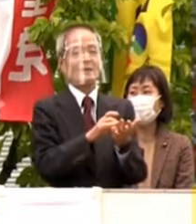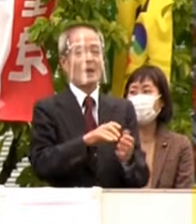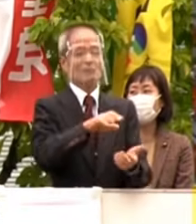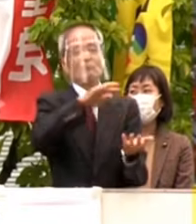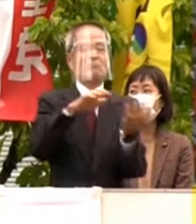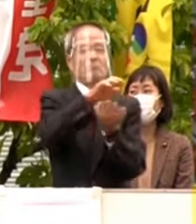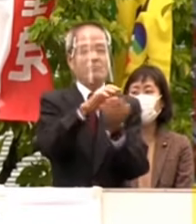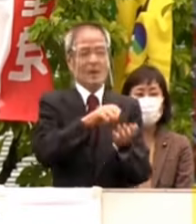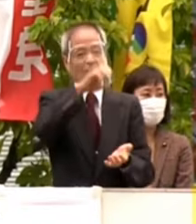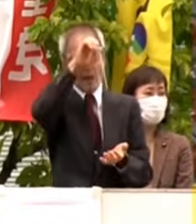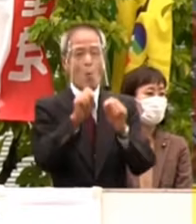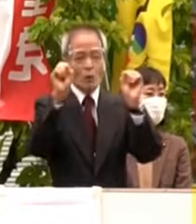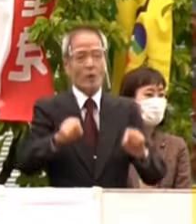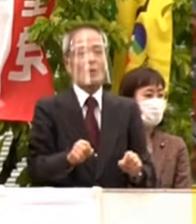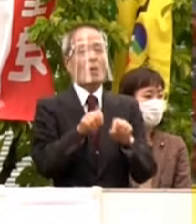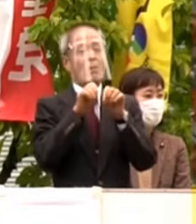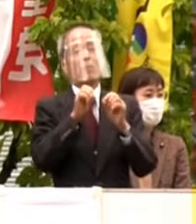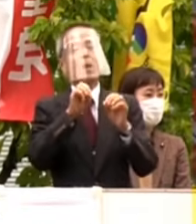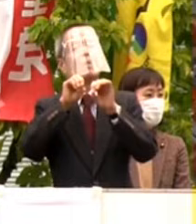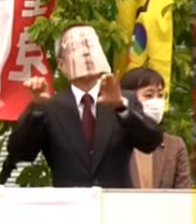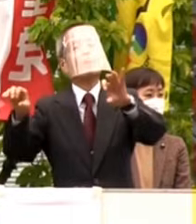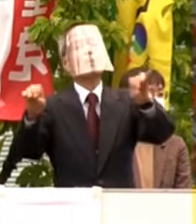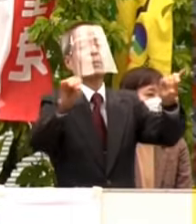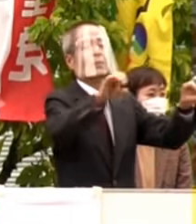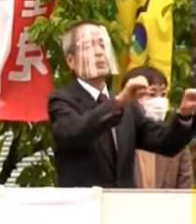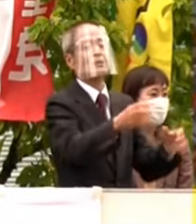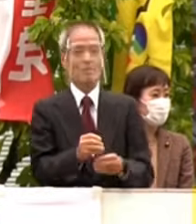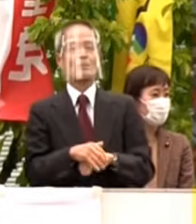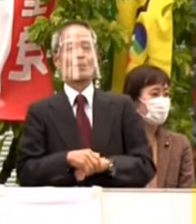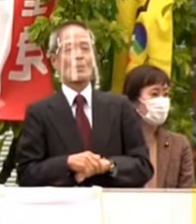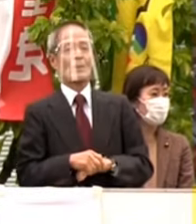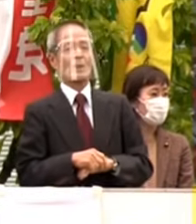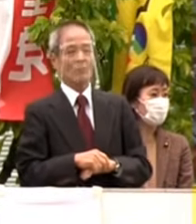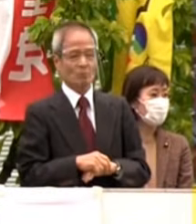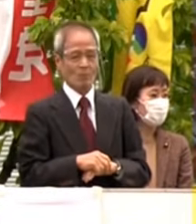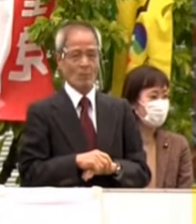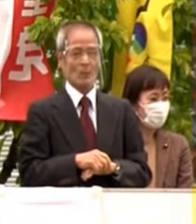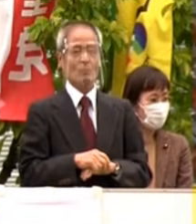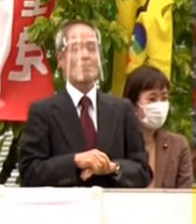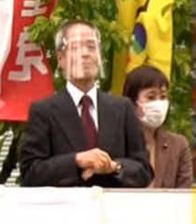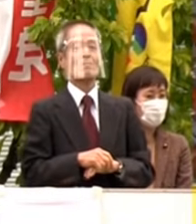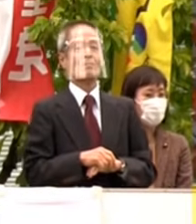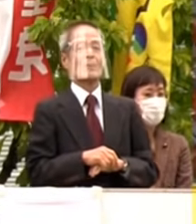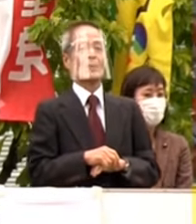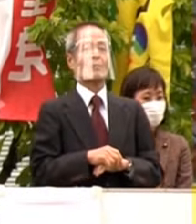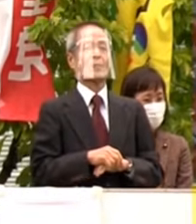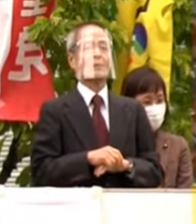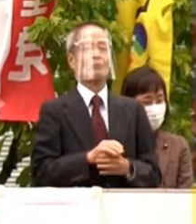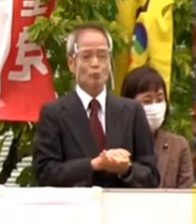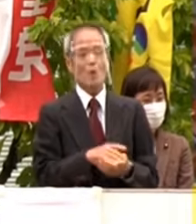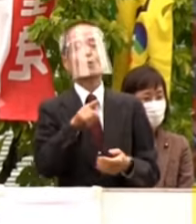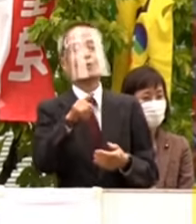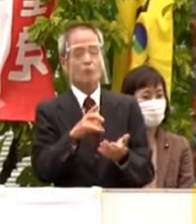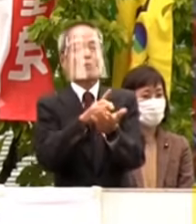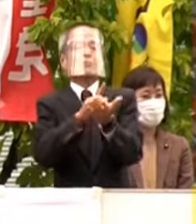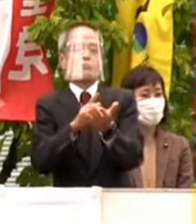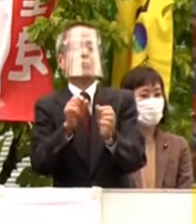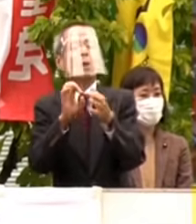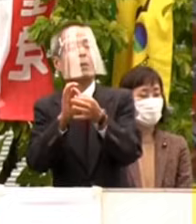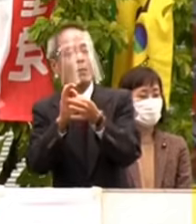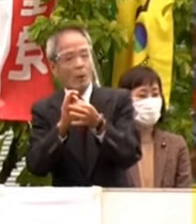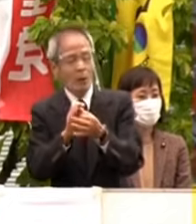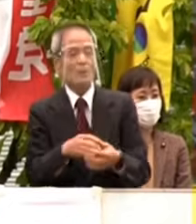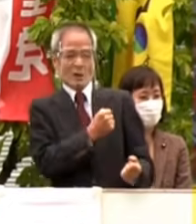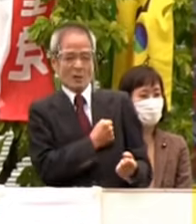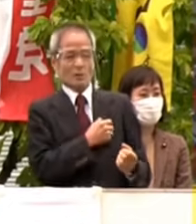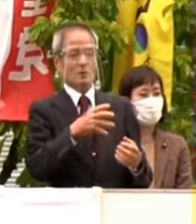では、薬害という本来病気を治すための薬でもって命が奪われたり、健康が奪われる薬害事件が繰り返し引き起